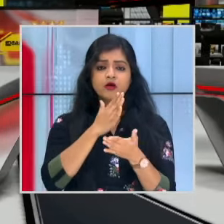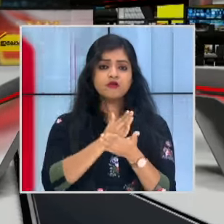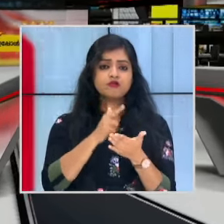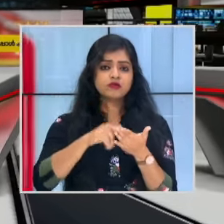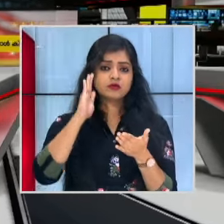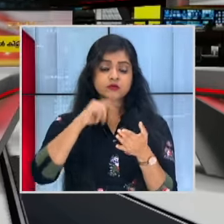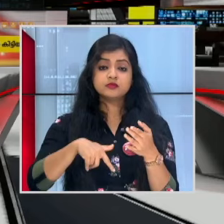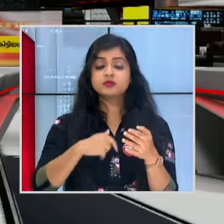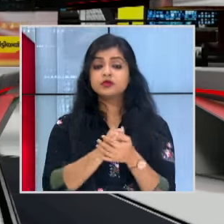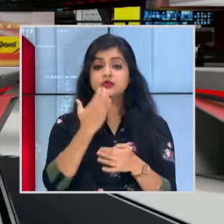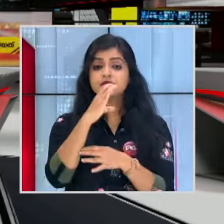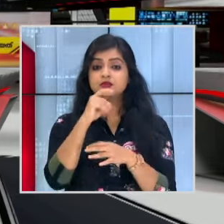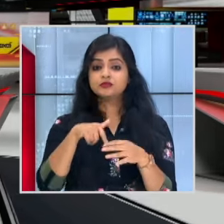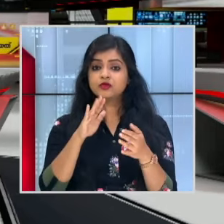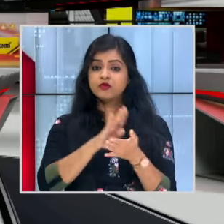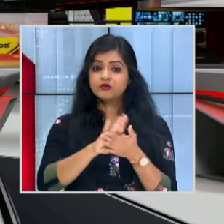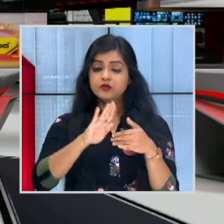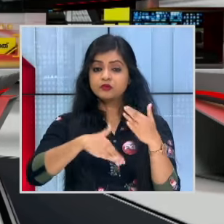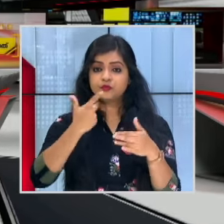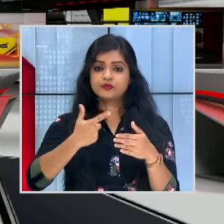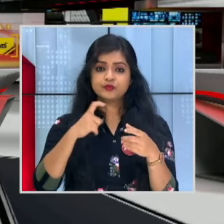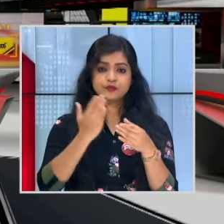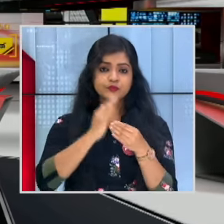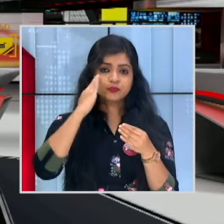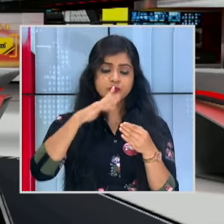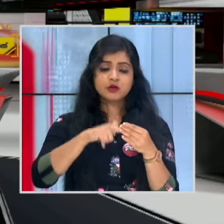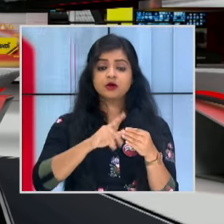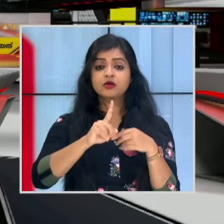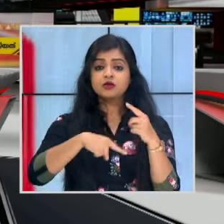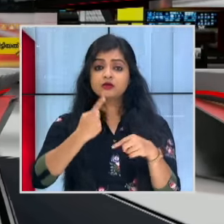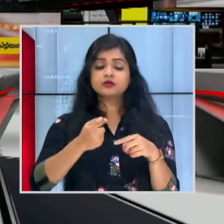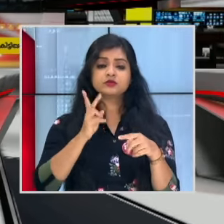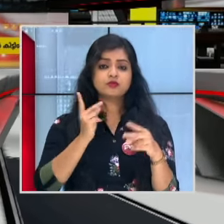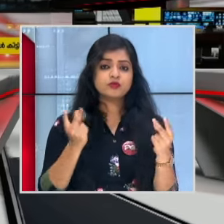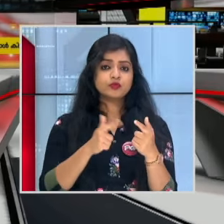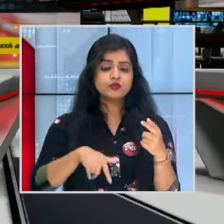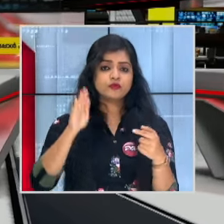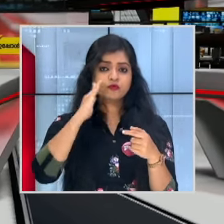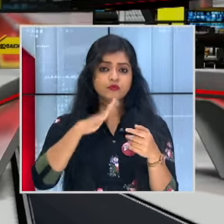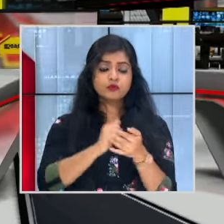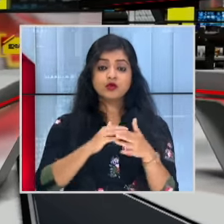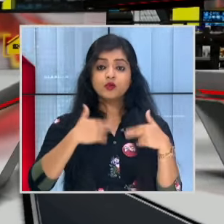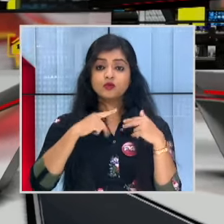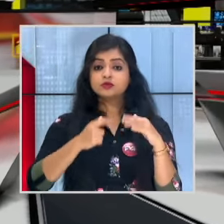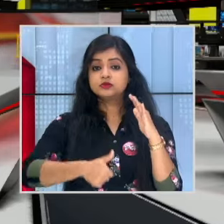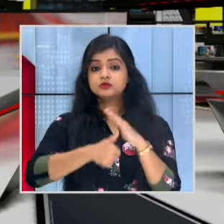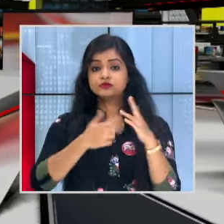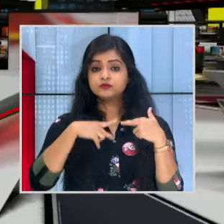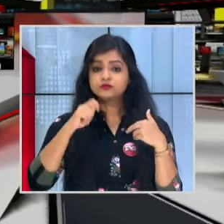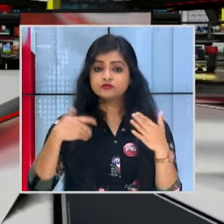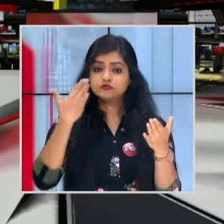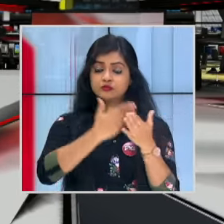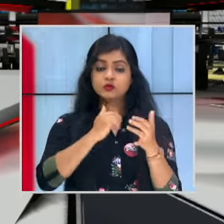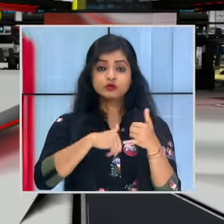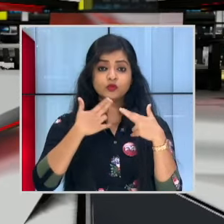ക്രിസ്മസ് അവധിക്ക് ശേഷം പരിഗണിക്കാൻ മാറ്റിയ കേസ് തൊട്ടടുത്ത ദിവസം അതേ ബെഞ്ച് തന്നെ പരിഗണിച്ചു. ഹൈക്കോടതി ചീഫ് ജസ്റ്റിസിന് പരാതി നൽകിയെന്നും സുപ്രീംകോടതിയെ